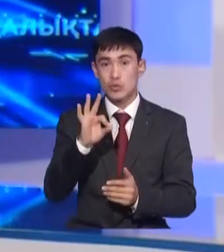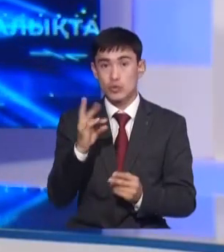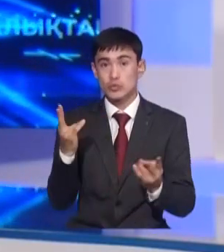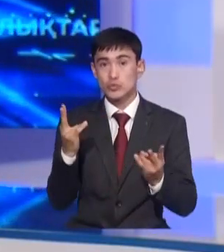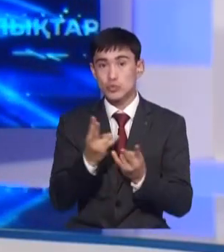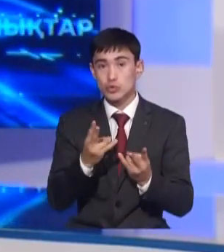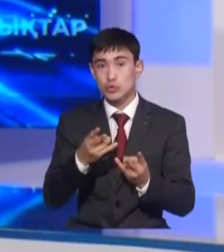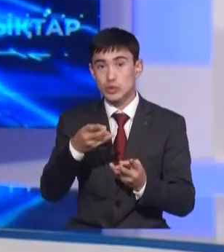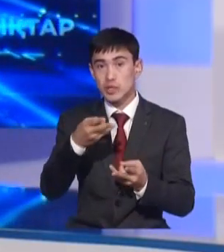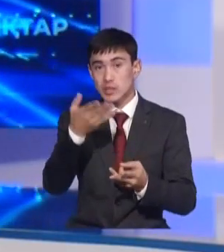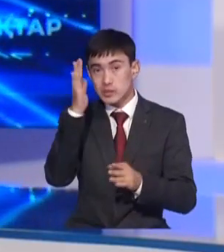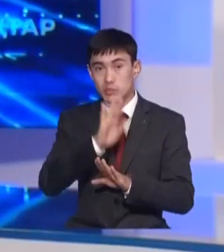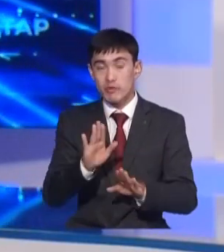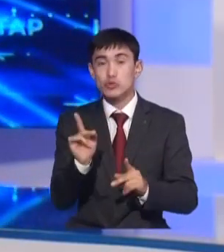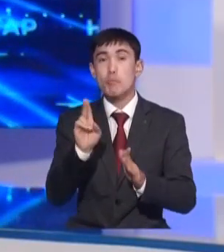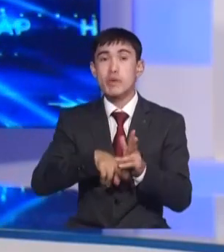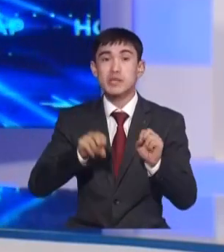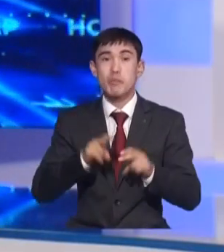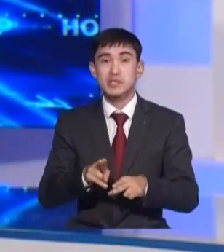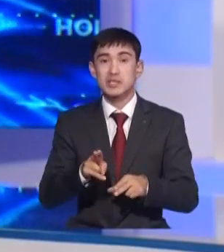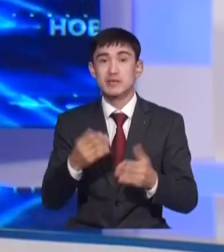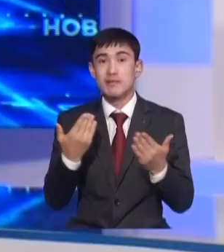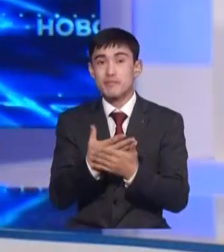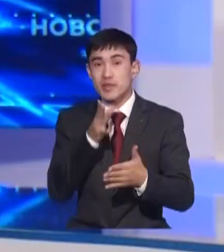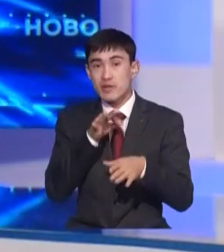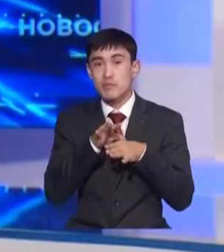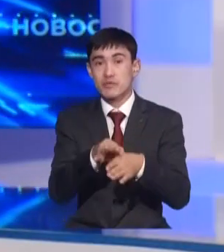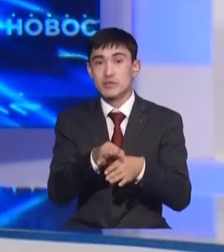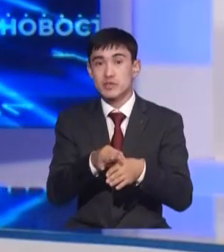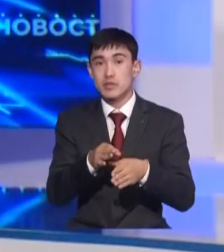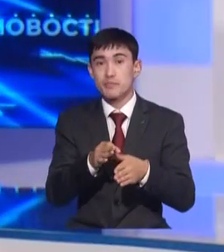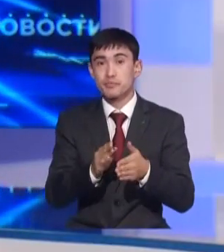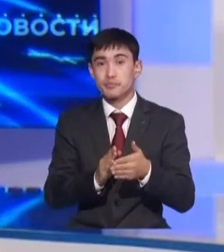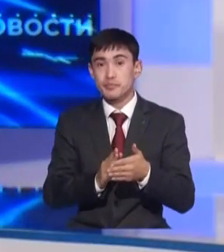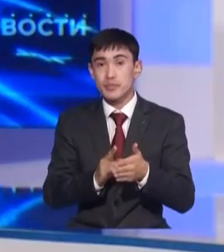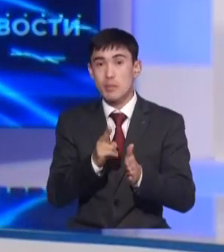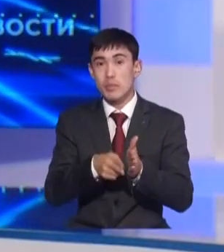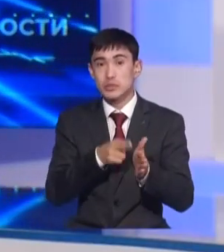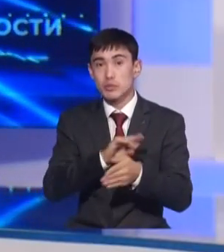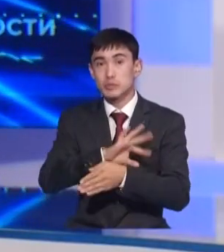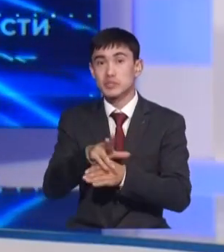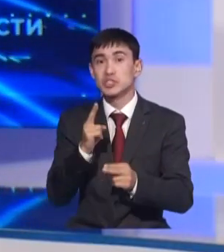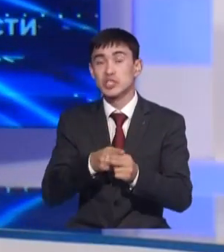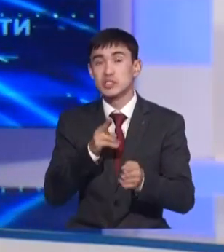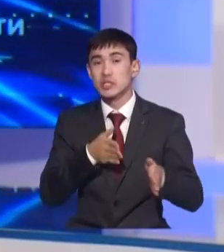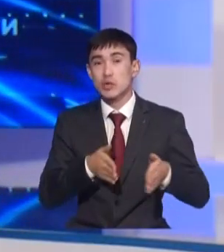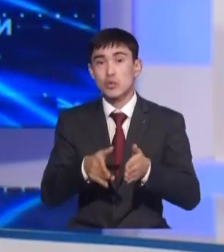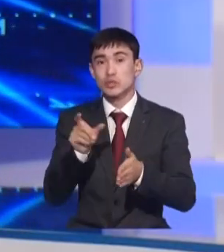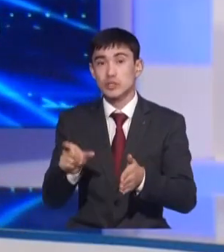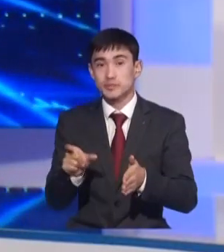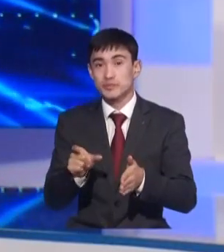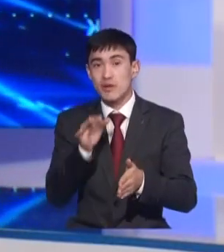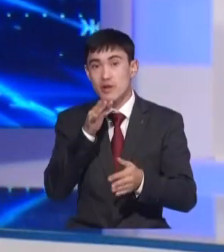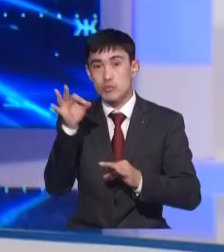3,2%. Однако нужно не забывать, что безопасное и своевременное движение поездов обеспечивают железнодорожники. Несмотря на